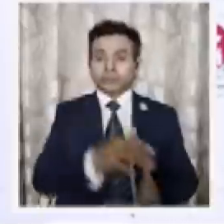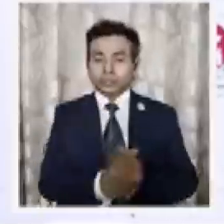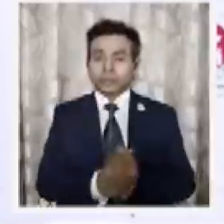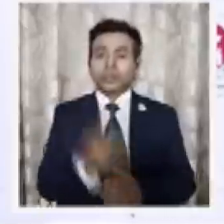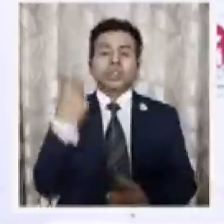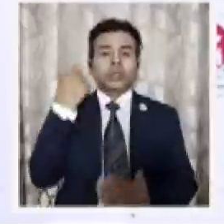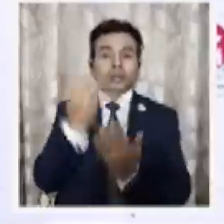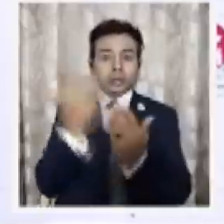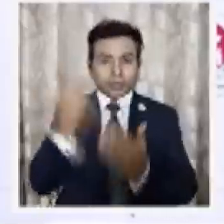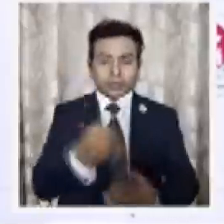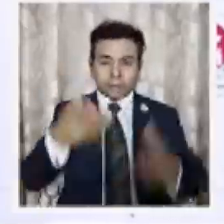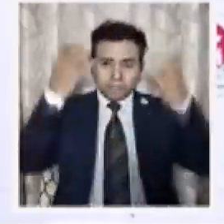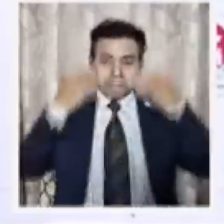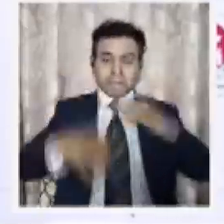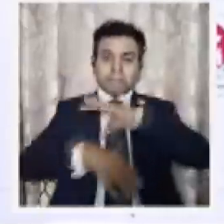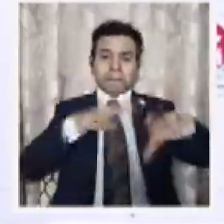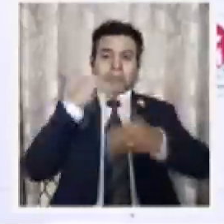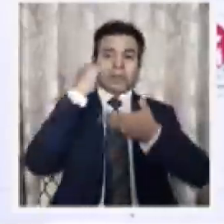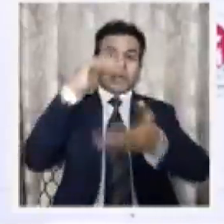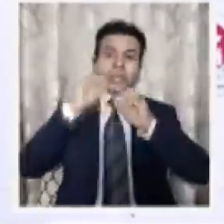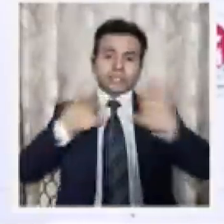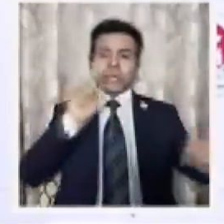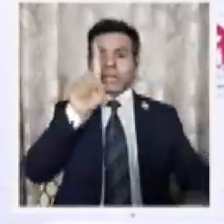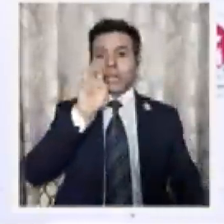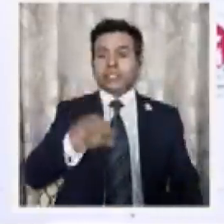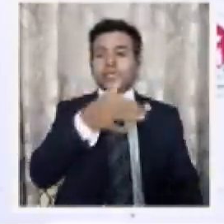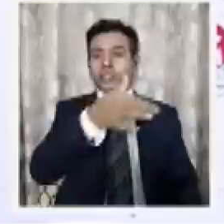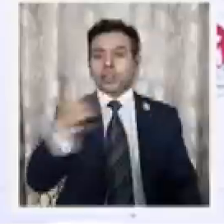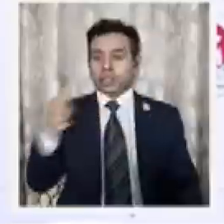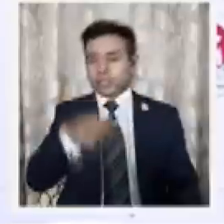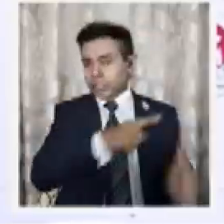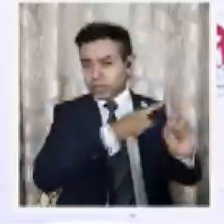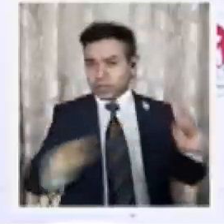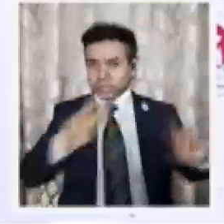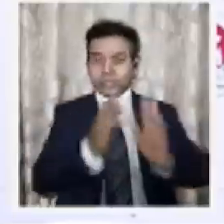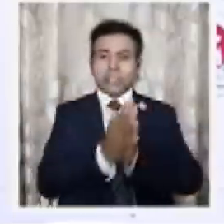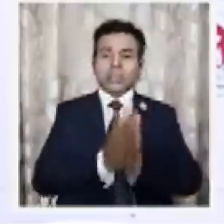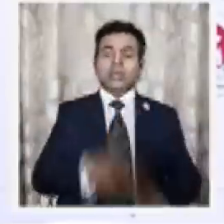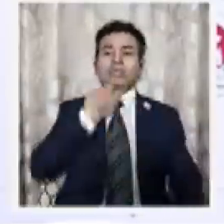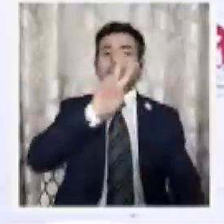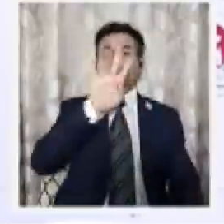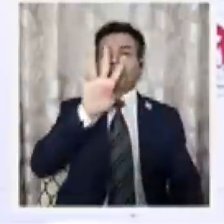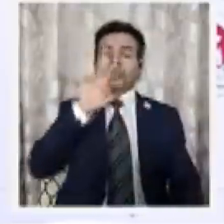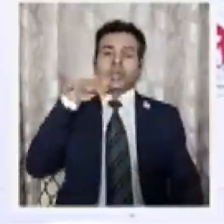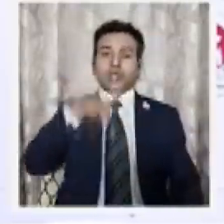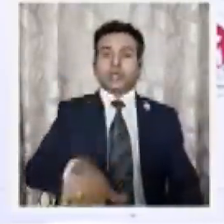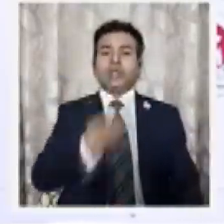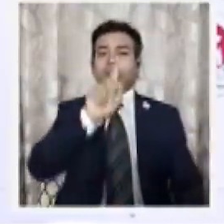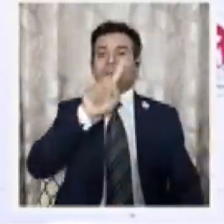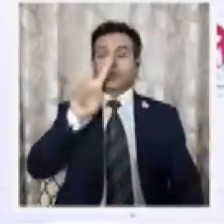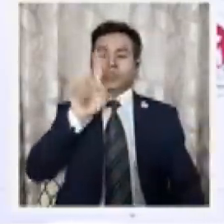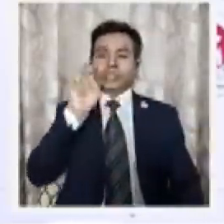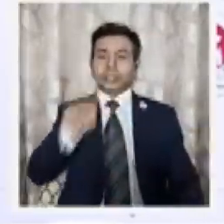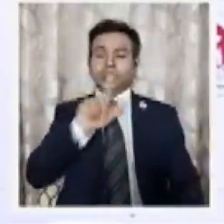কেন্দ্রীয় ঔষধাঘাট থেকে প্রাপ্ত তথ্য, চব্বিশ ঘন্টায় ব্যক্তিগত সুরক্ষা সামগ্রী বিতরণ হয়েছে 1,600টি, এ পর্যন্ত বিতরণ হয়েছে